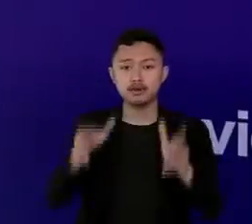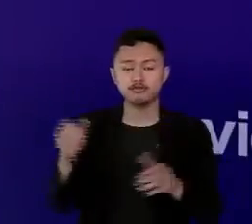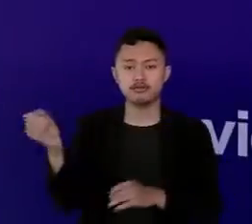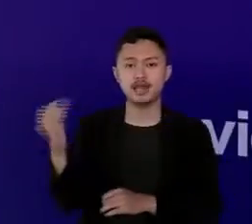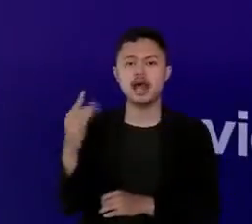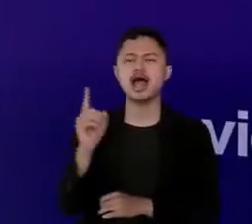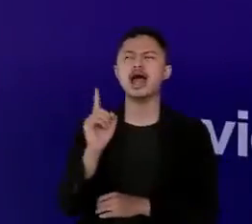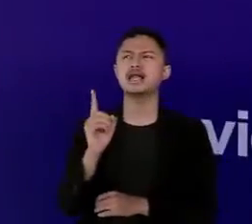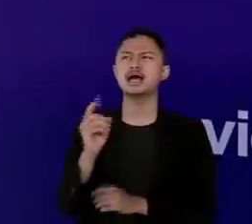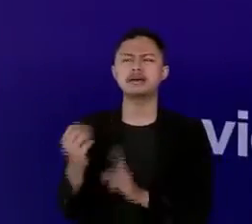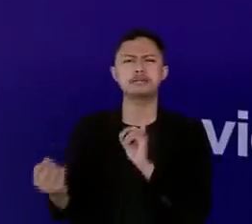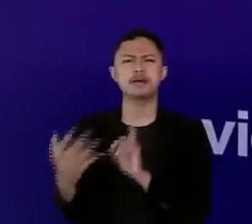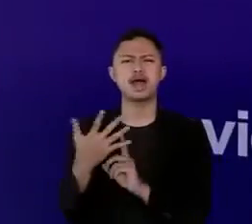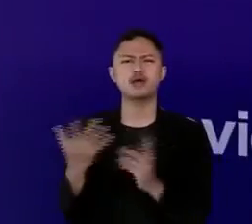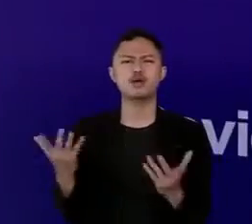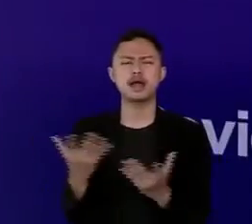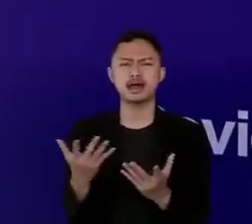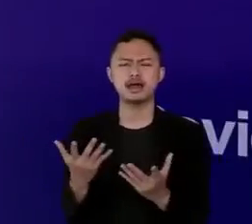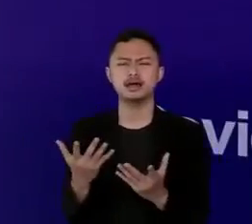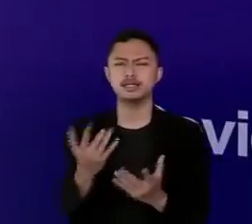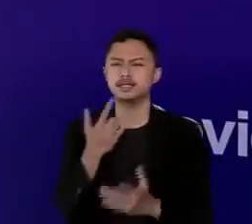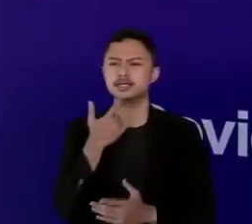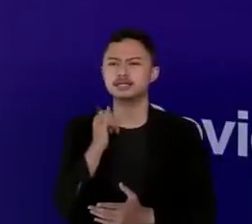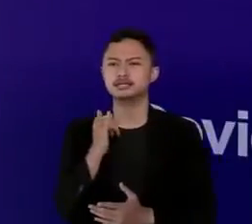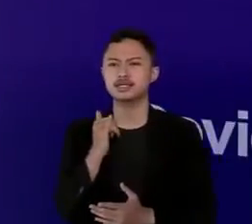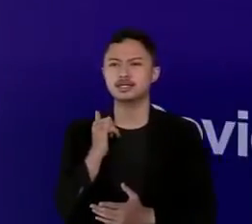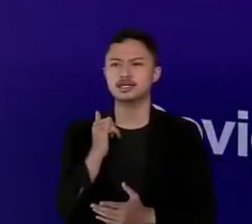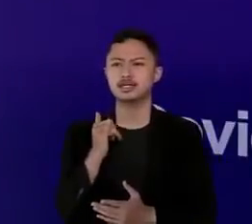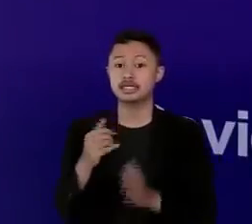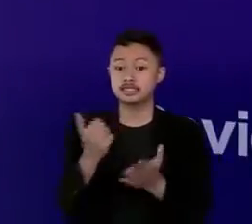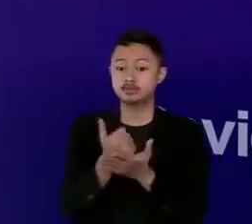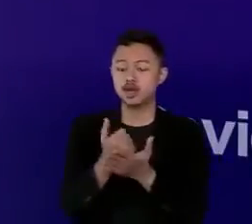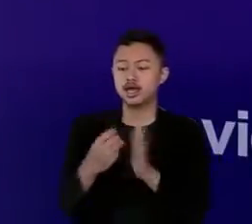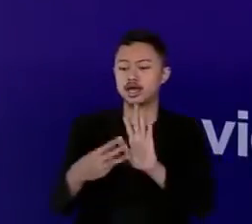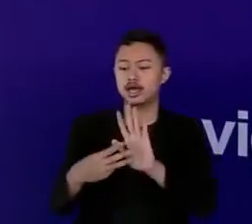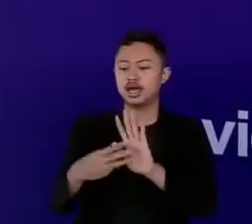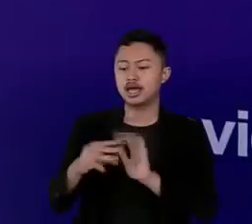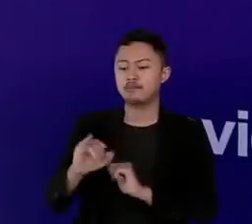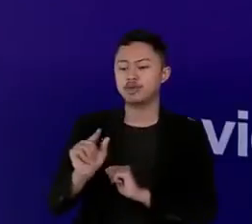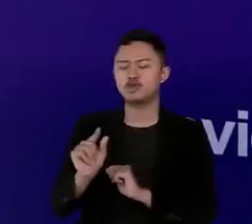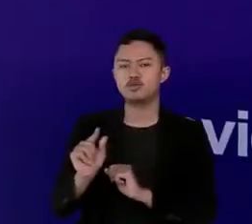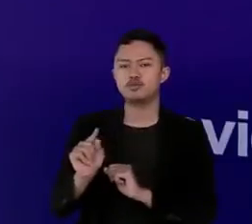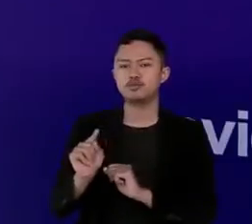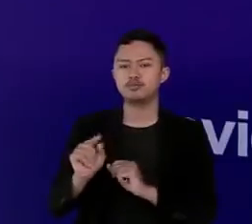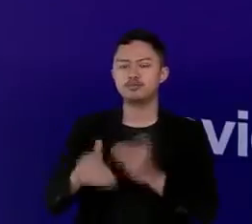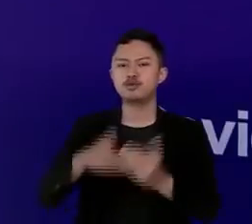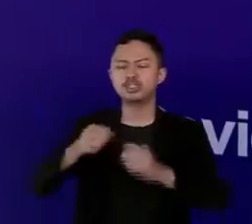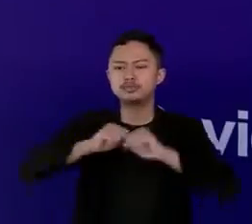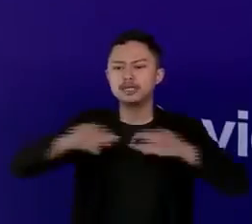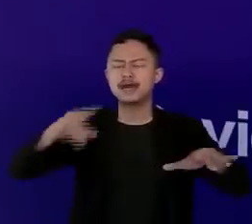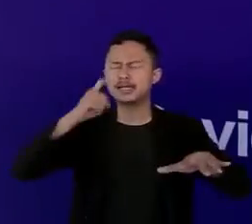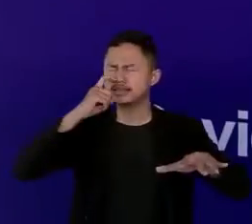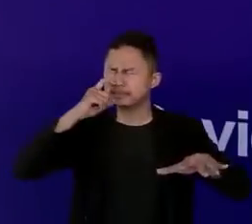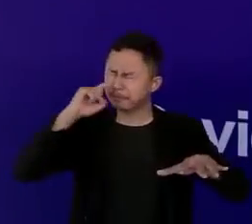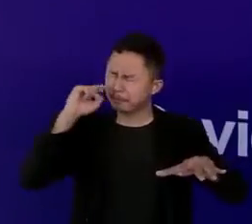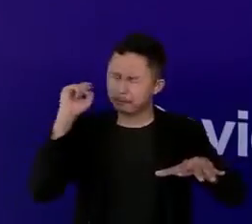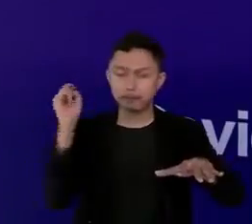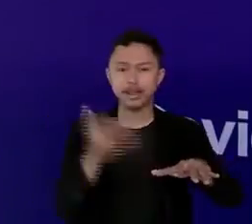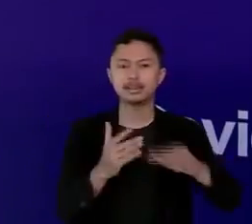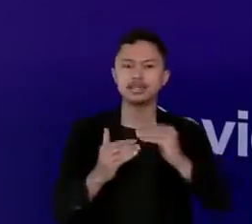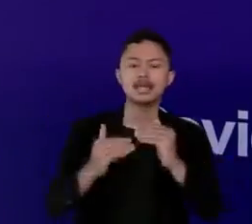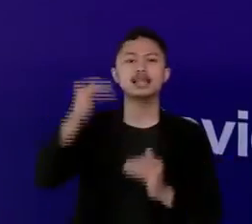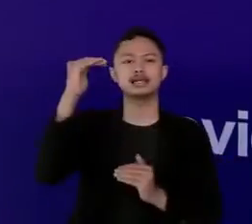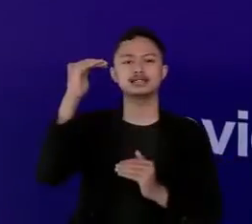pengaruh terhadap hai hahaha bahaya penularannya yang sangat pesat kemudian juga membuat penyakit ke